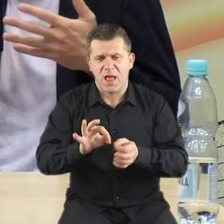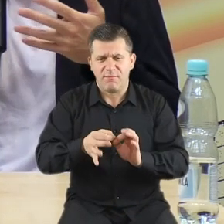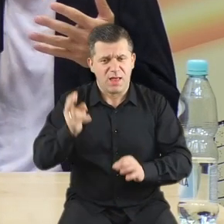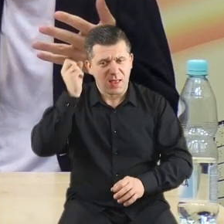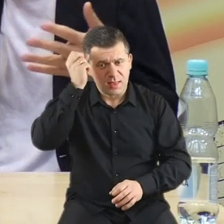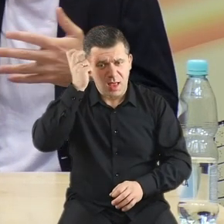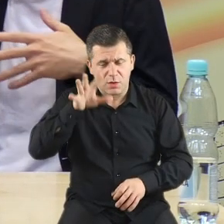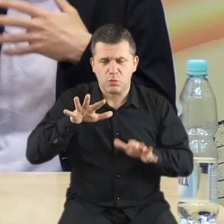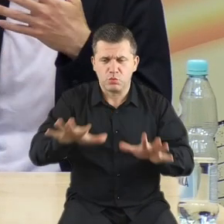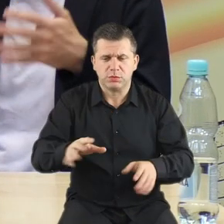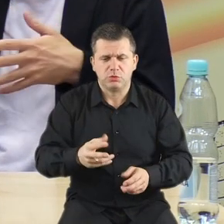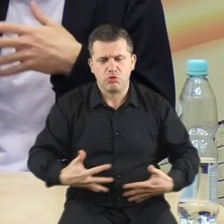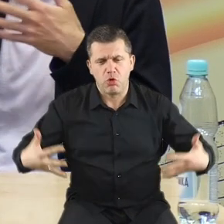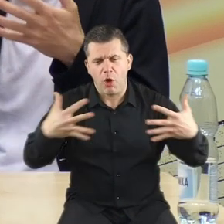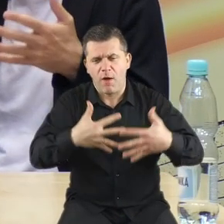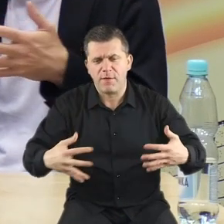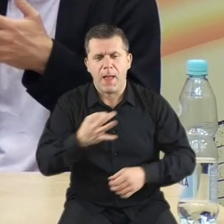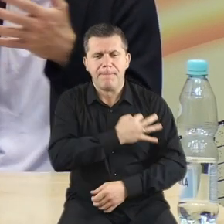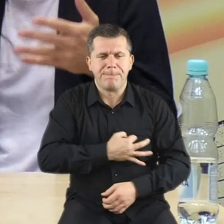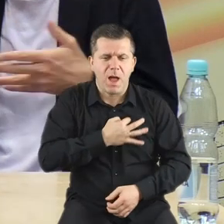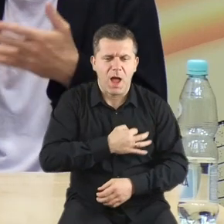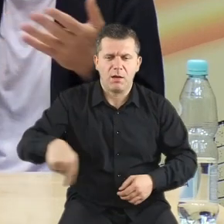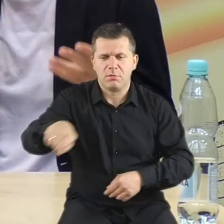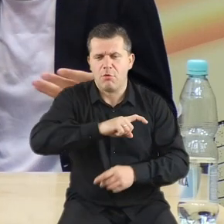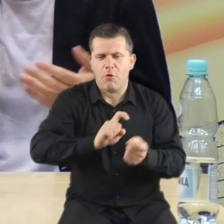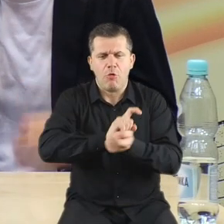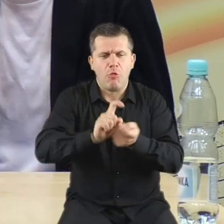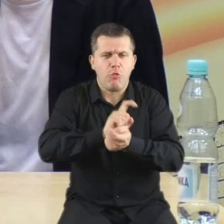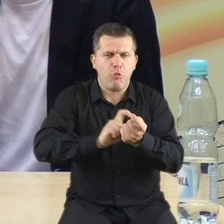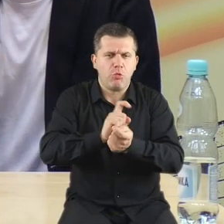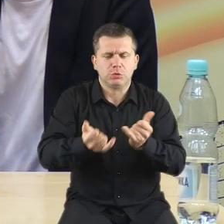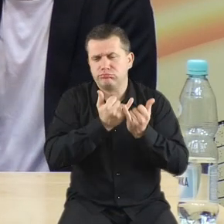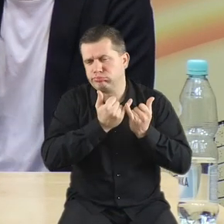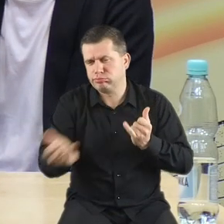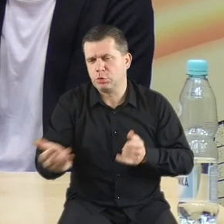partii, stowarzyszeń, kłócących się ze sobą na wszystkie możliwe tematy.